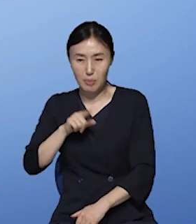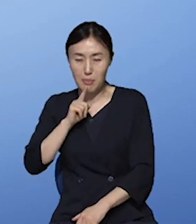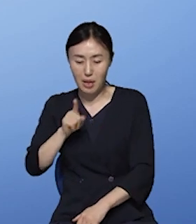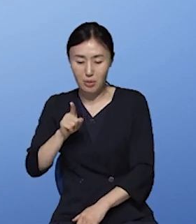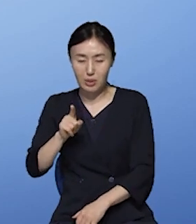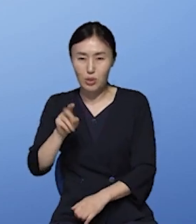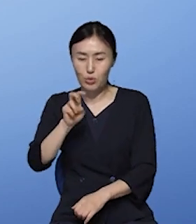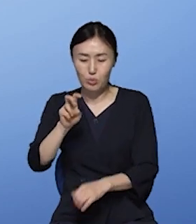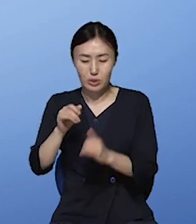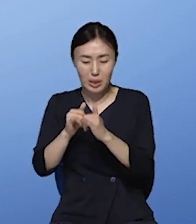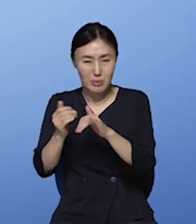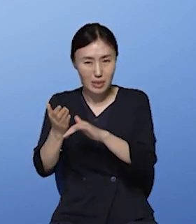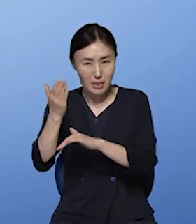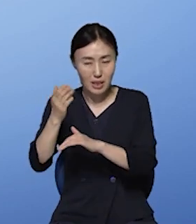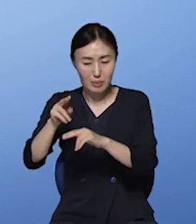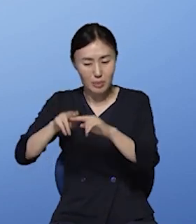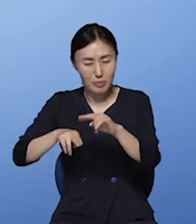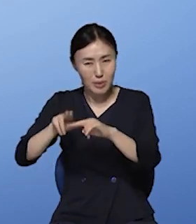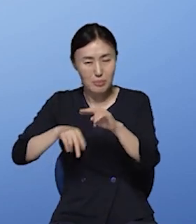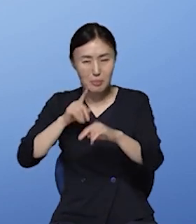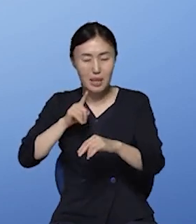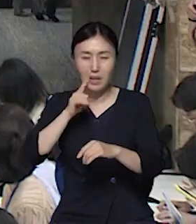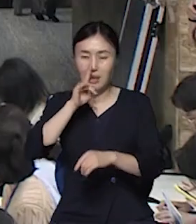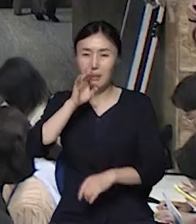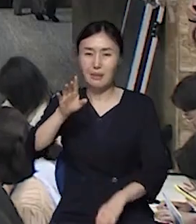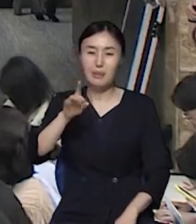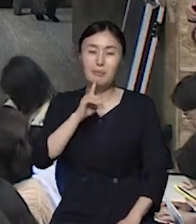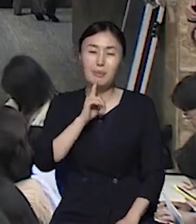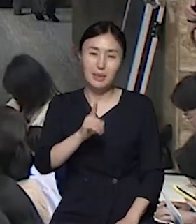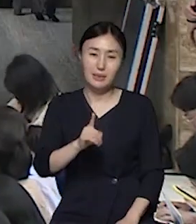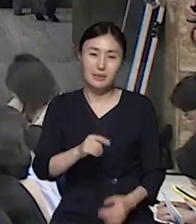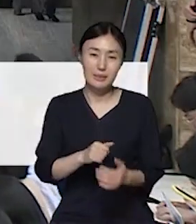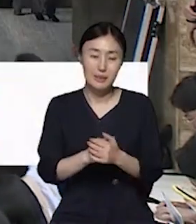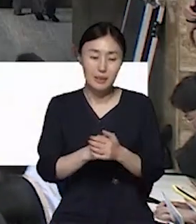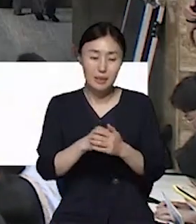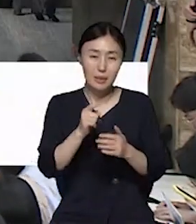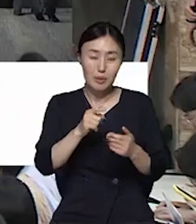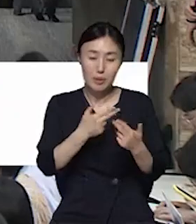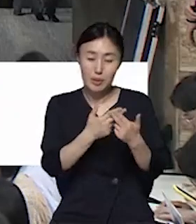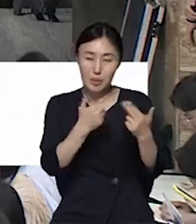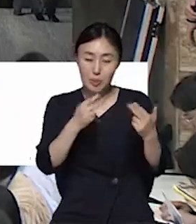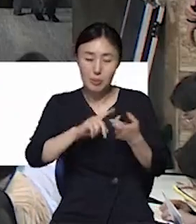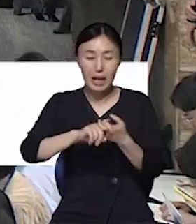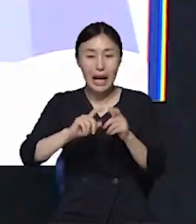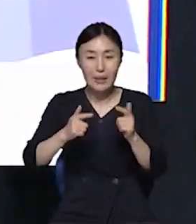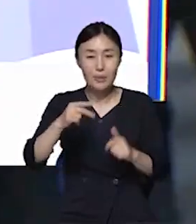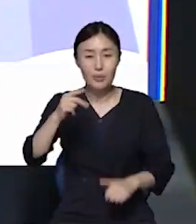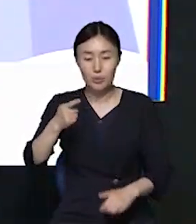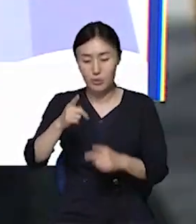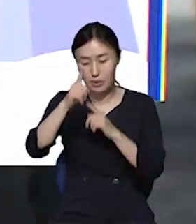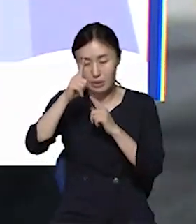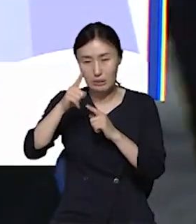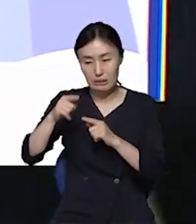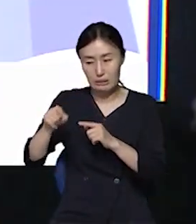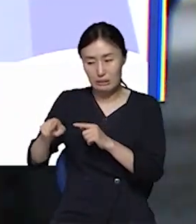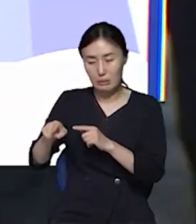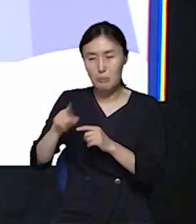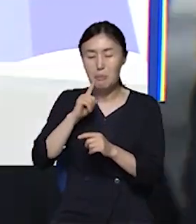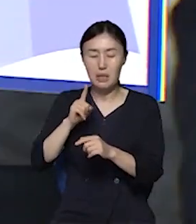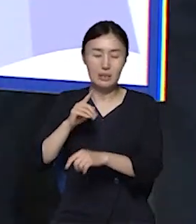20명 탈당은 말도 안 된다고 날을 세웠습니다. 비명계 국회의원들조차도 이상민 의원의 발언에 등을